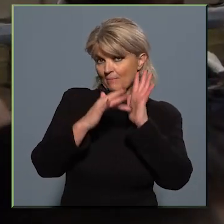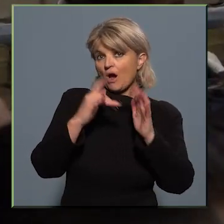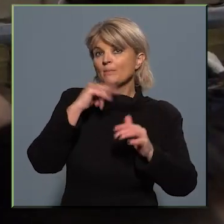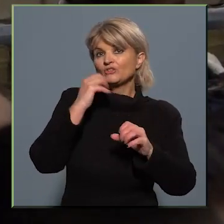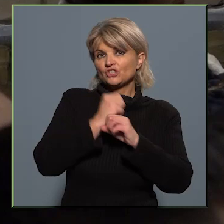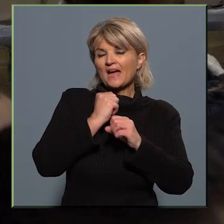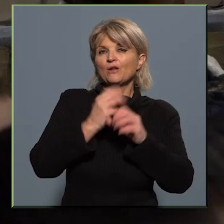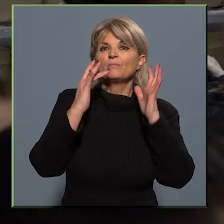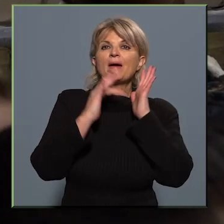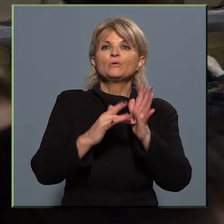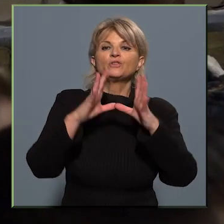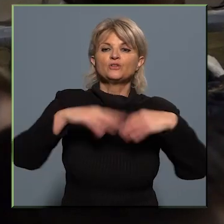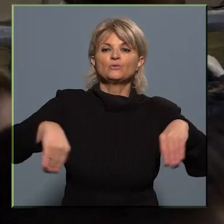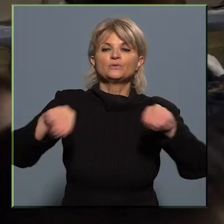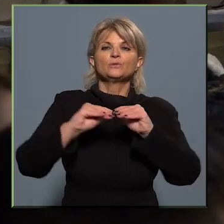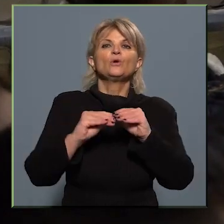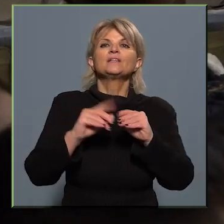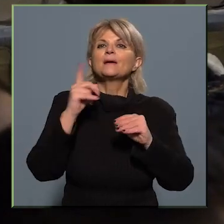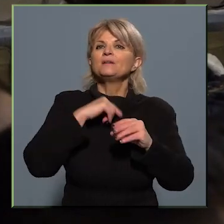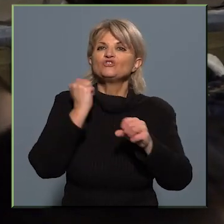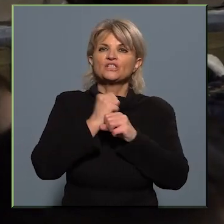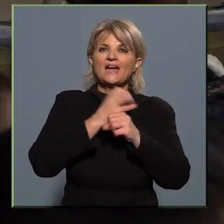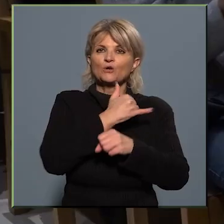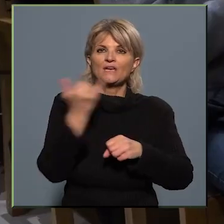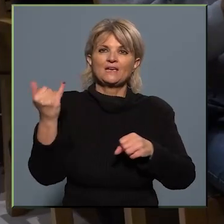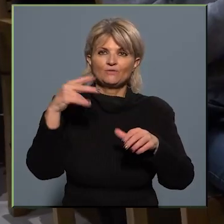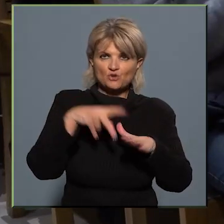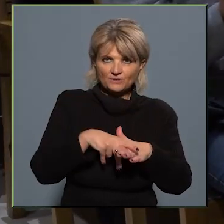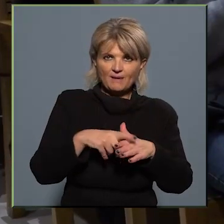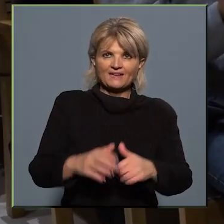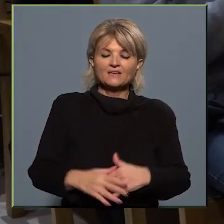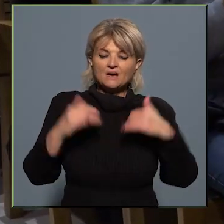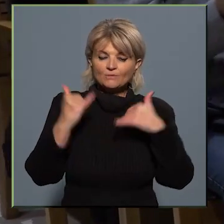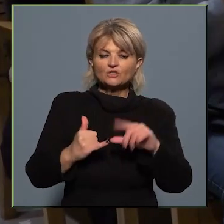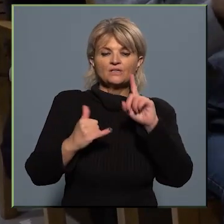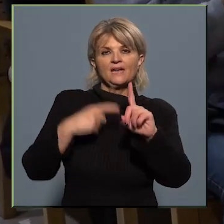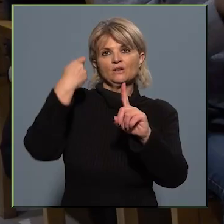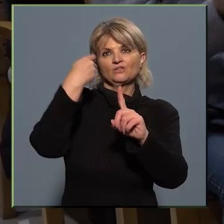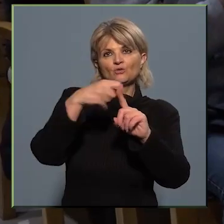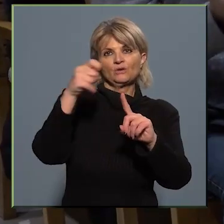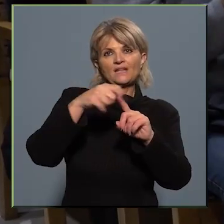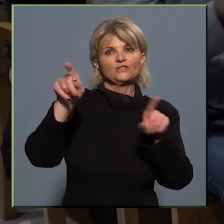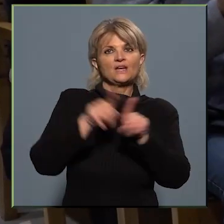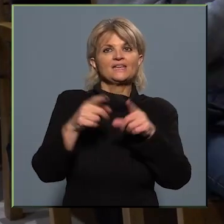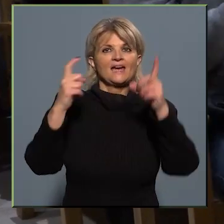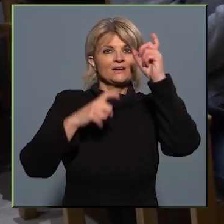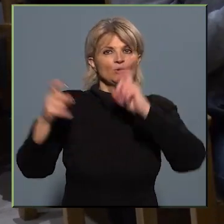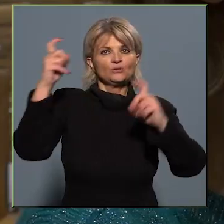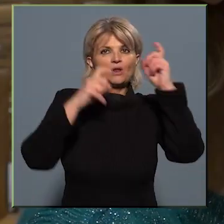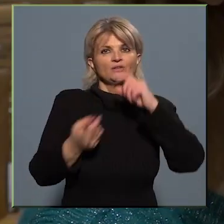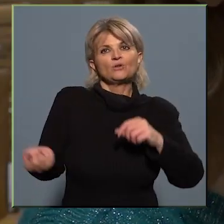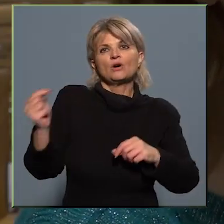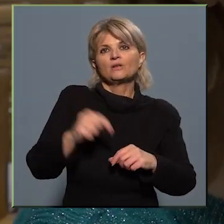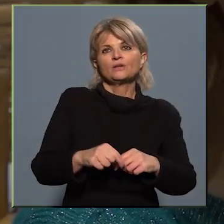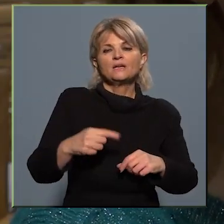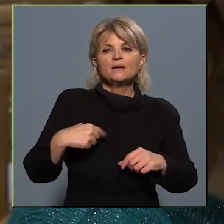mit dolgozunk, és hogy mennyire szeretünk énekelni. A mostani gyertyagyújtásra is ilyen gondolatokkal jöttek. Mi azzal jöttünk, hogy